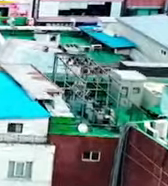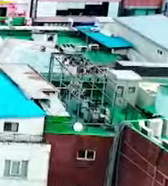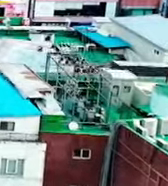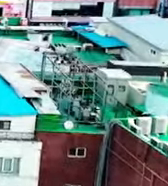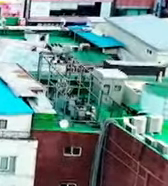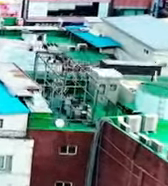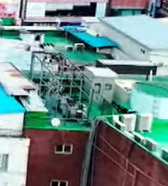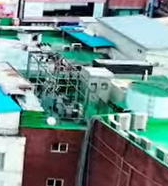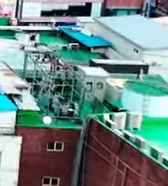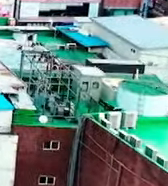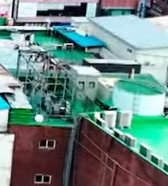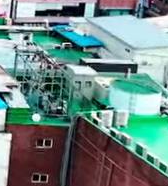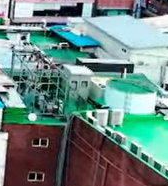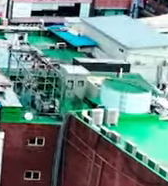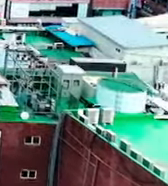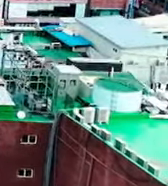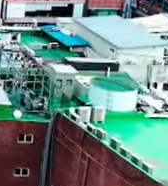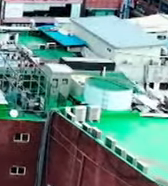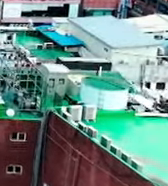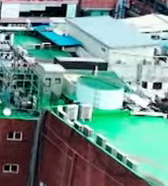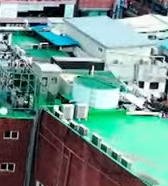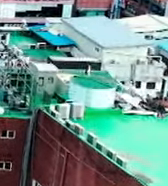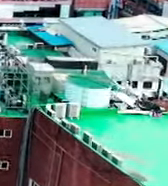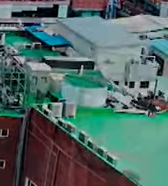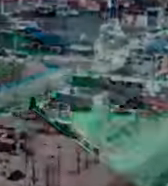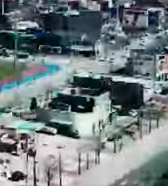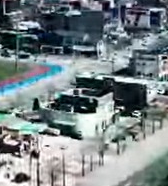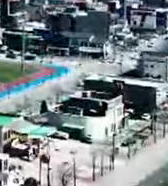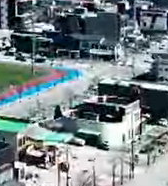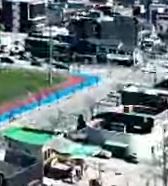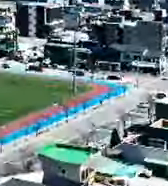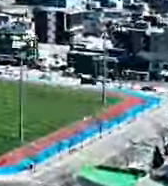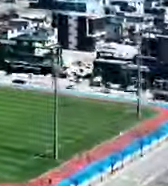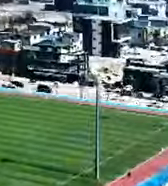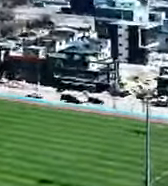경기는 13.1% 보이고 있고요.